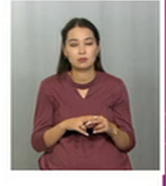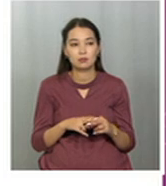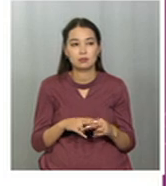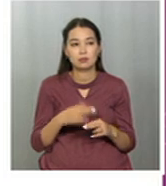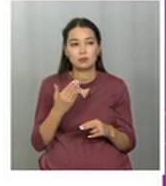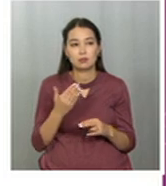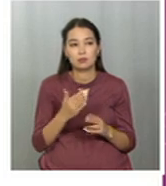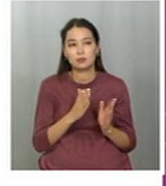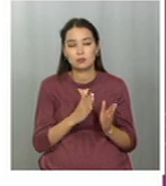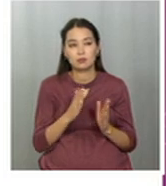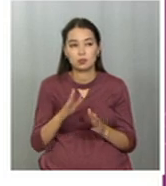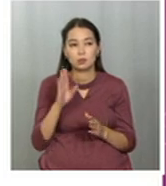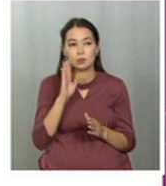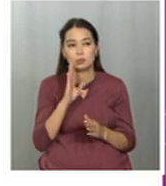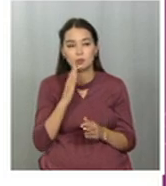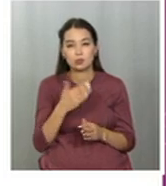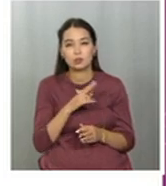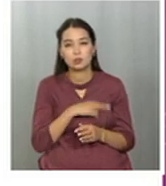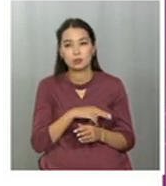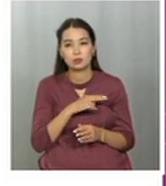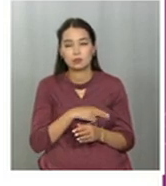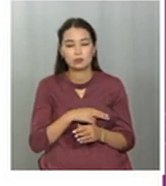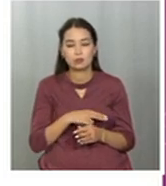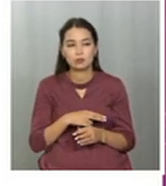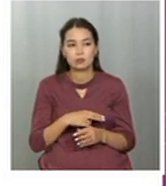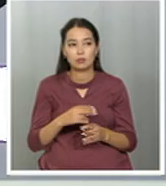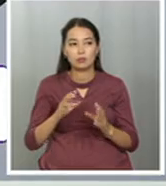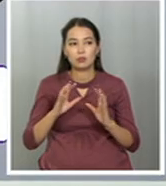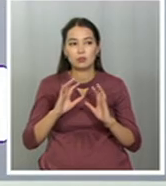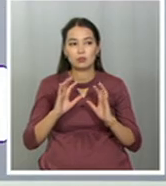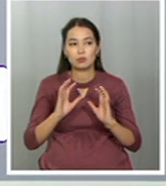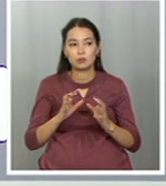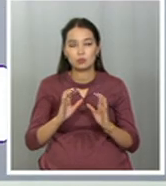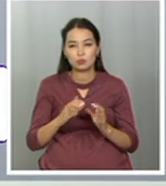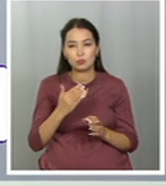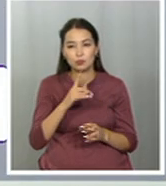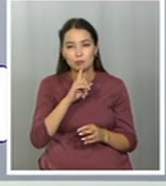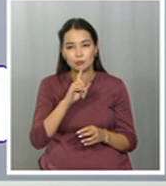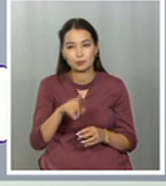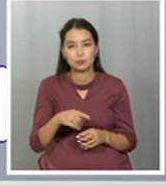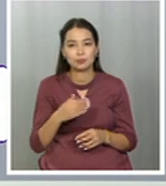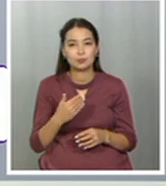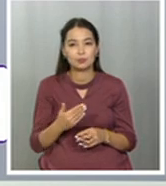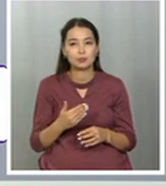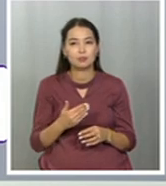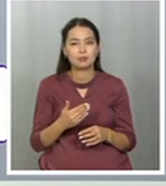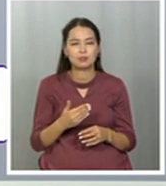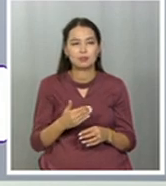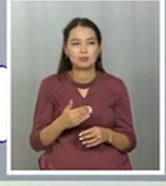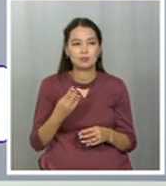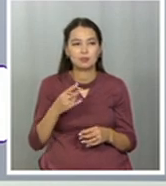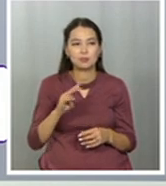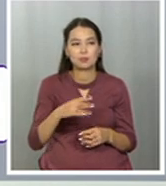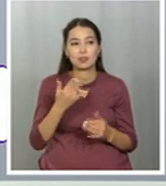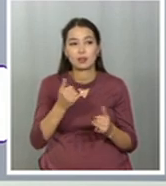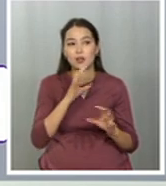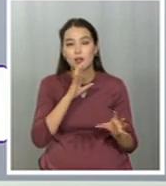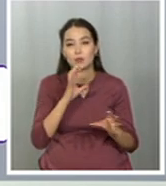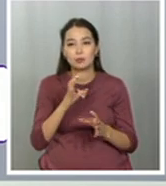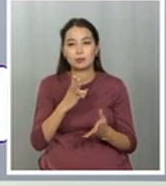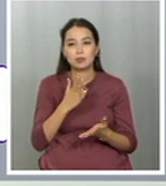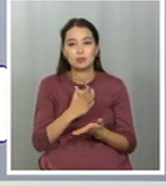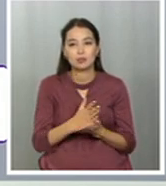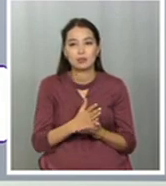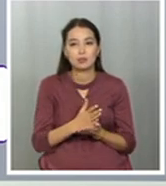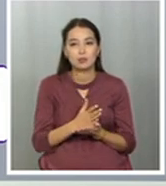Су ресурстарының геосаяси мәні келесі сатылар бойынша анықталады екен. Яғни бірінші қамтамасыз